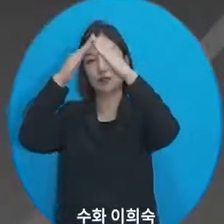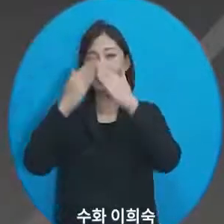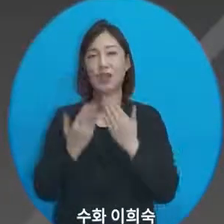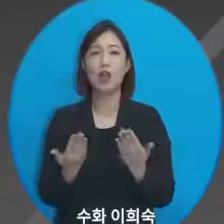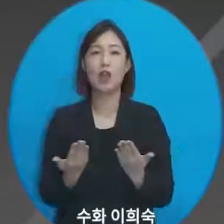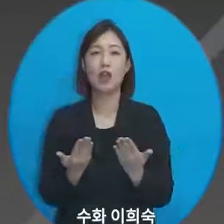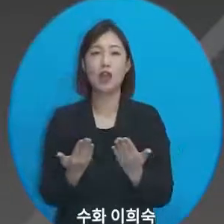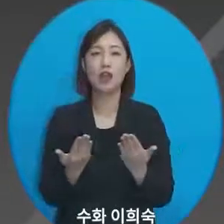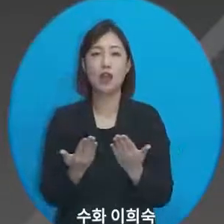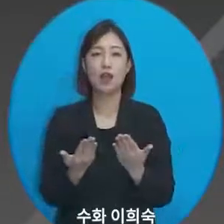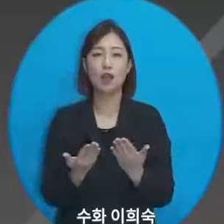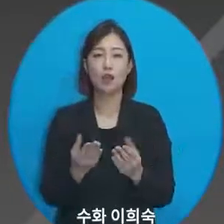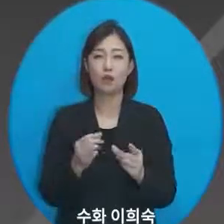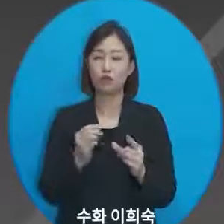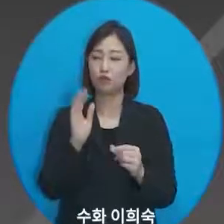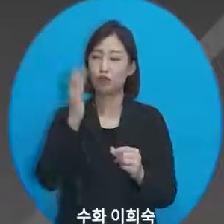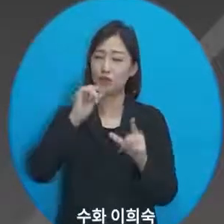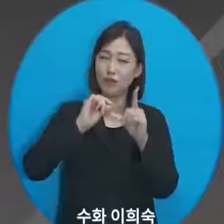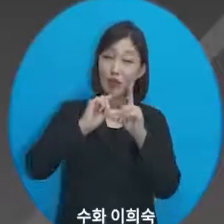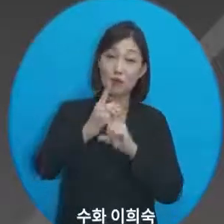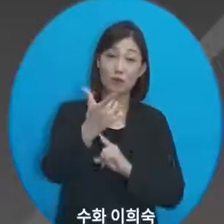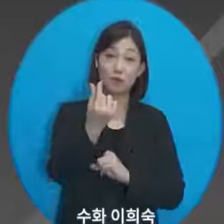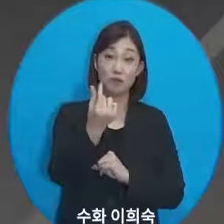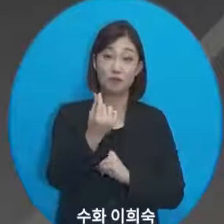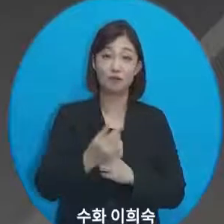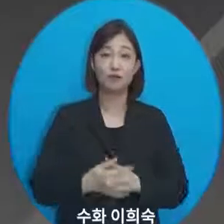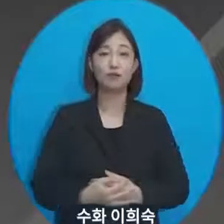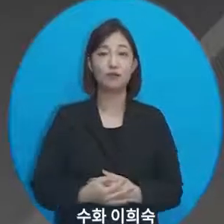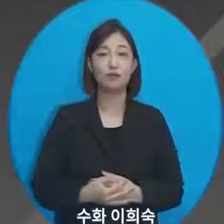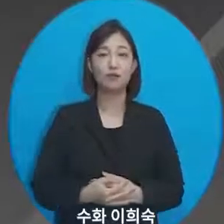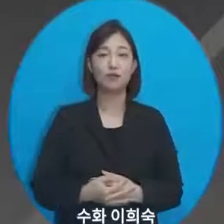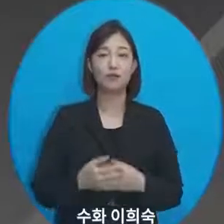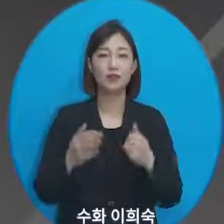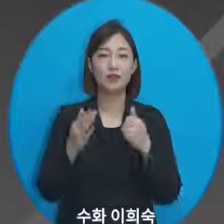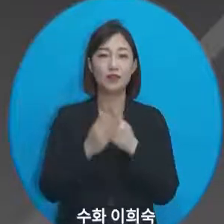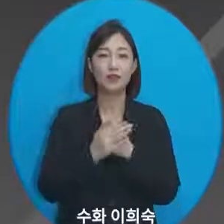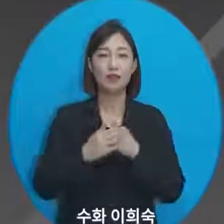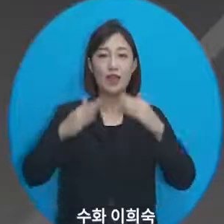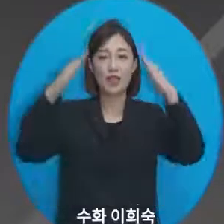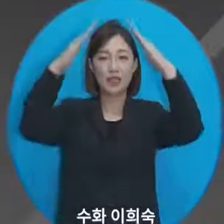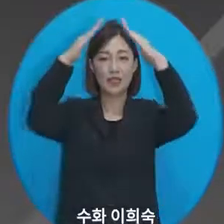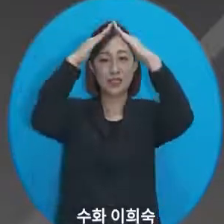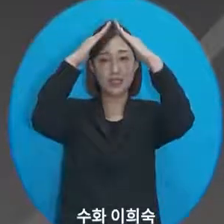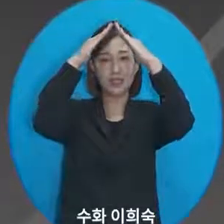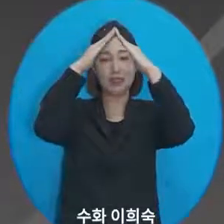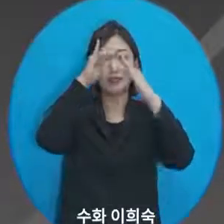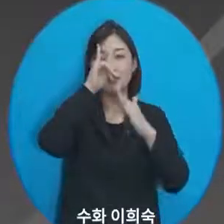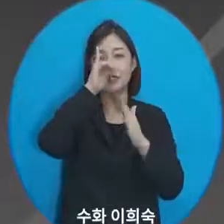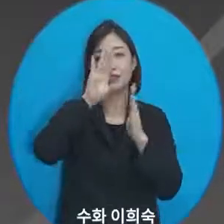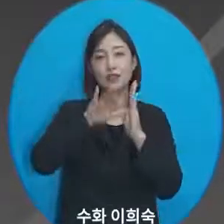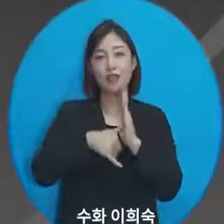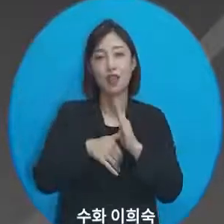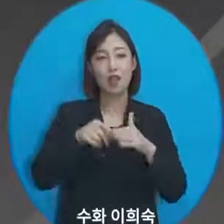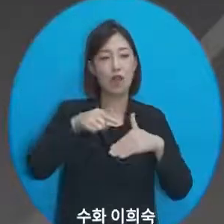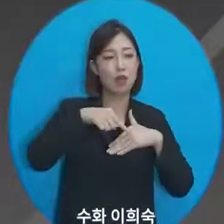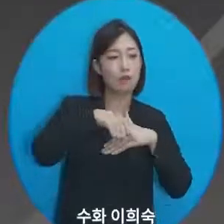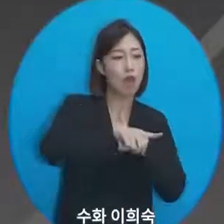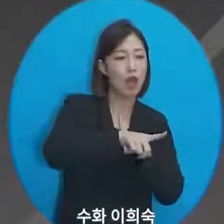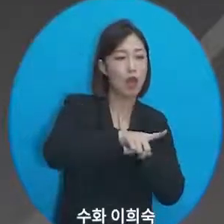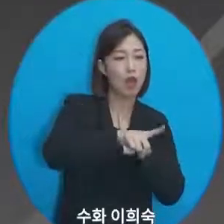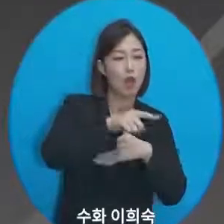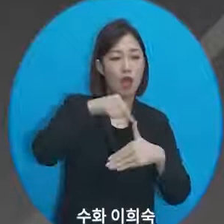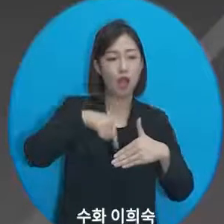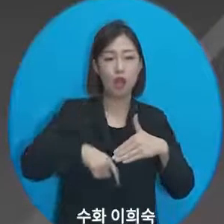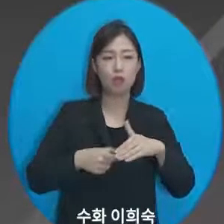집에서 다른 방향으로 우리가 고민을 해야 된다. 결국 집에 머물 때 바깥과 어떻게 하면